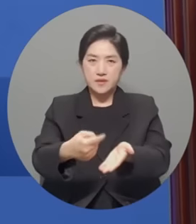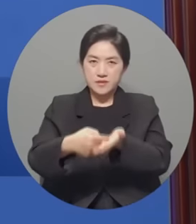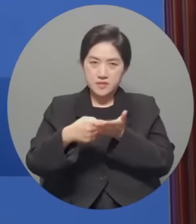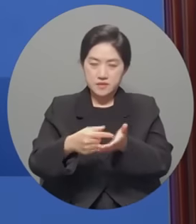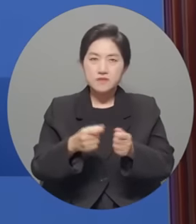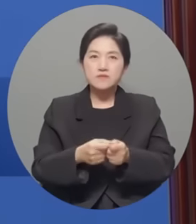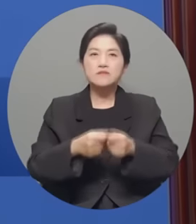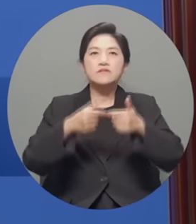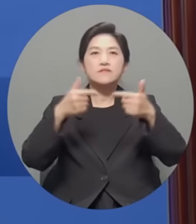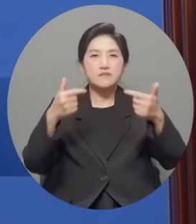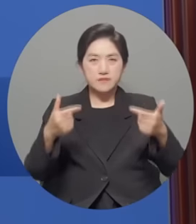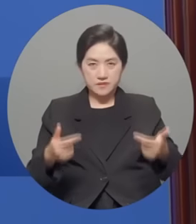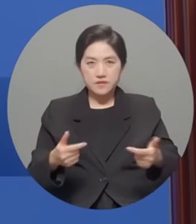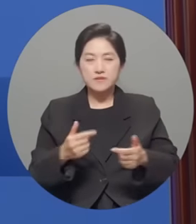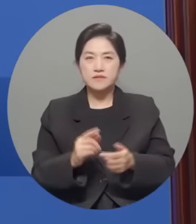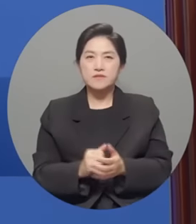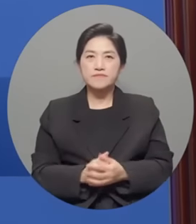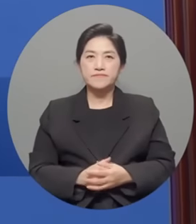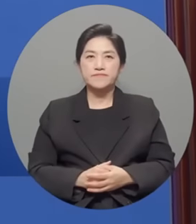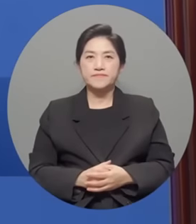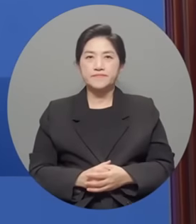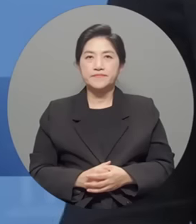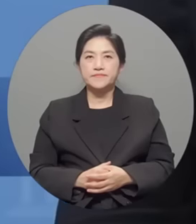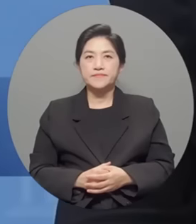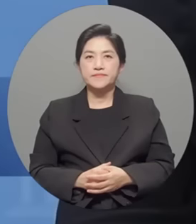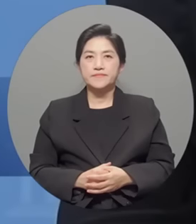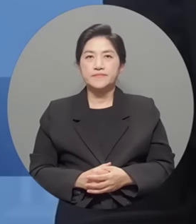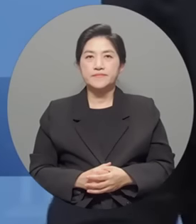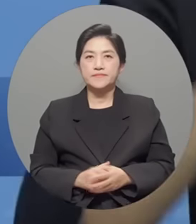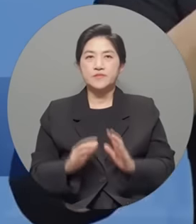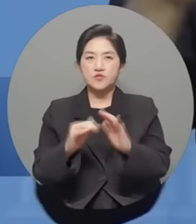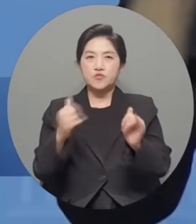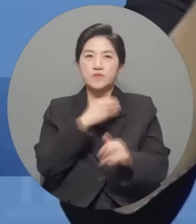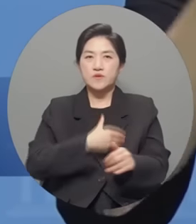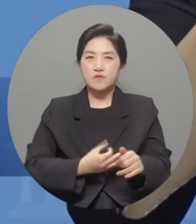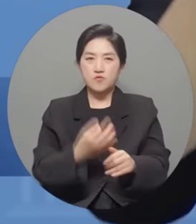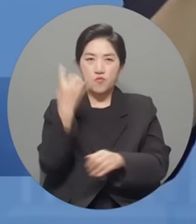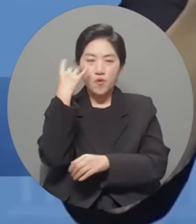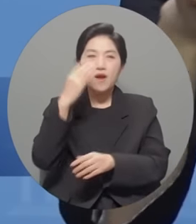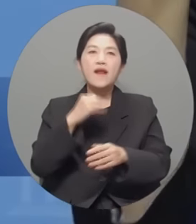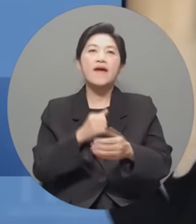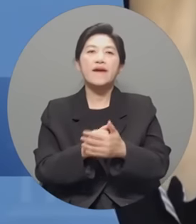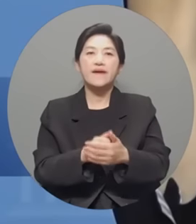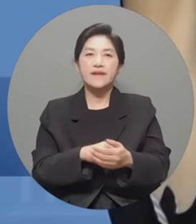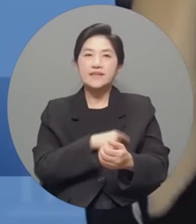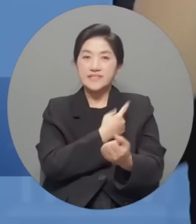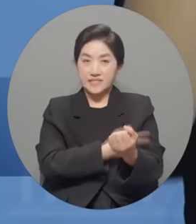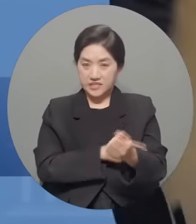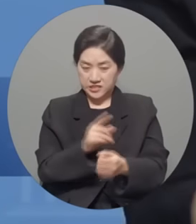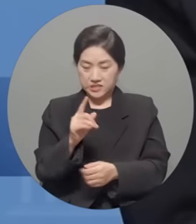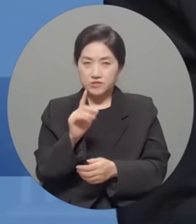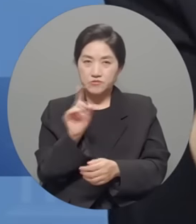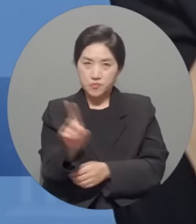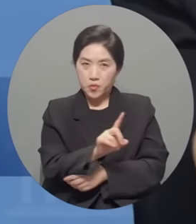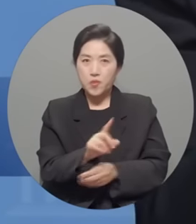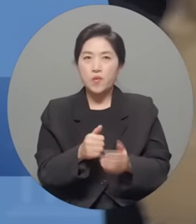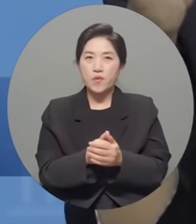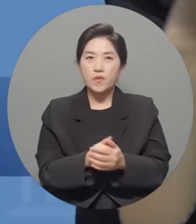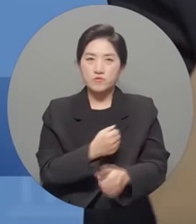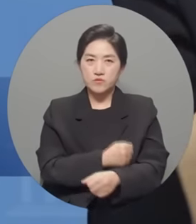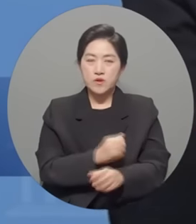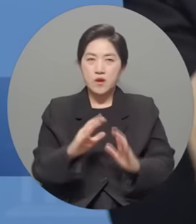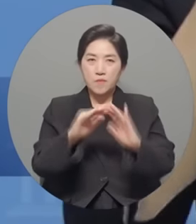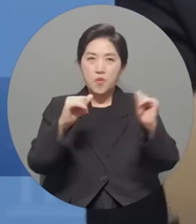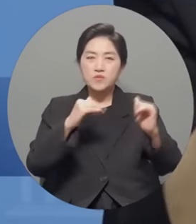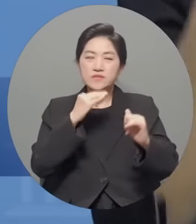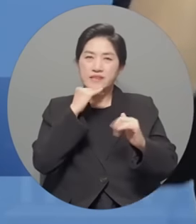하는 의견이 높아졌습니다. 국민연금 본연의 기능인 모든 세대의 노후 빈곤을